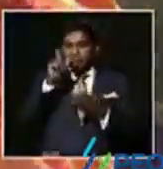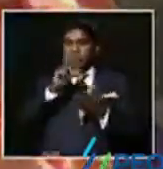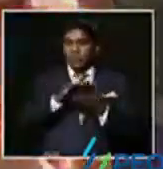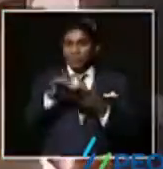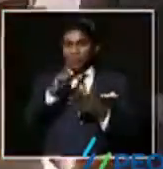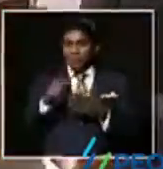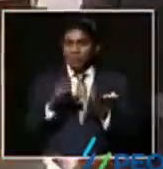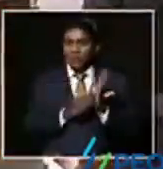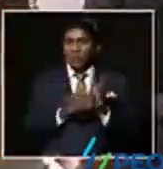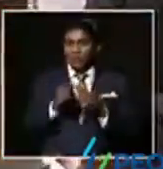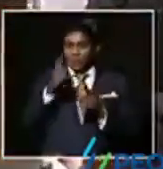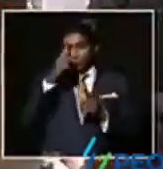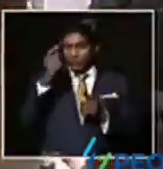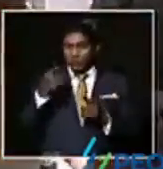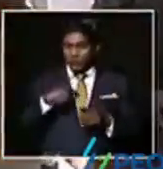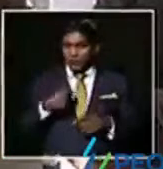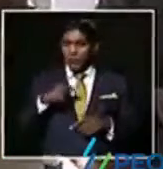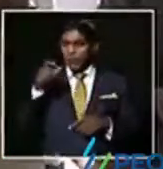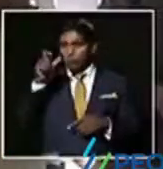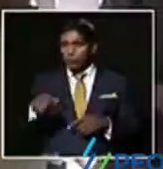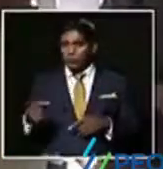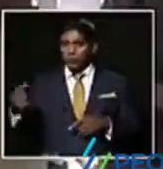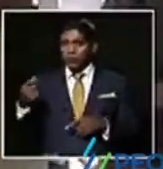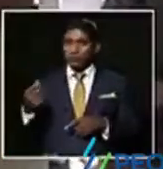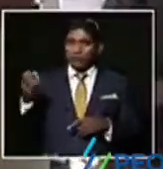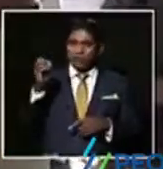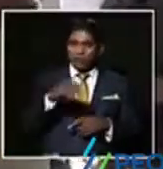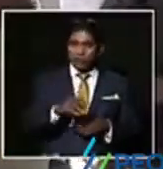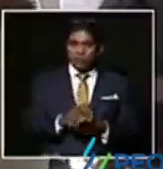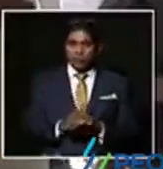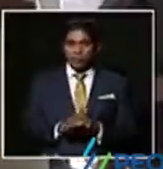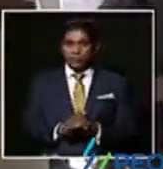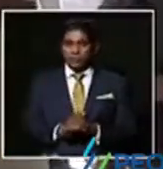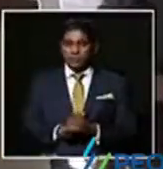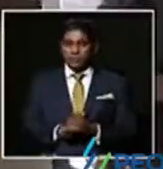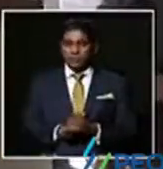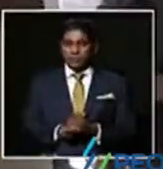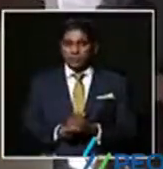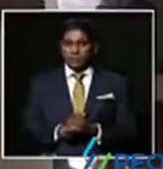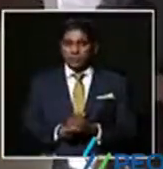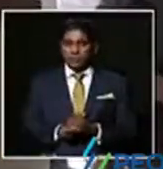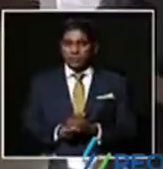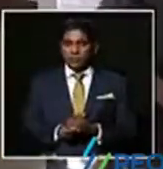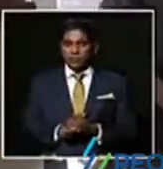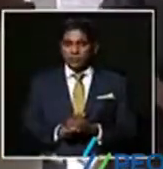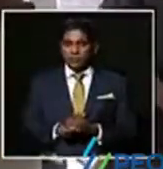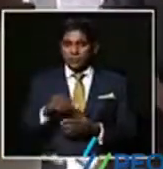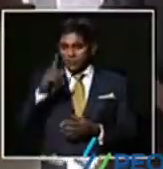වැටුපය කියමින් පුද්ගලයෙකු පැමිණ මුදල් පරිත්‍යාග කළා. එතුමාගේ සම්පූර්ණ වැටුප